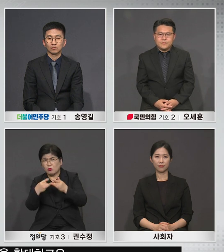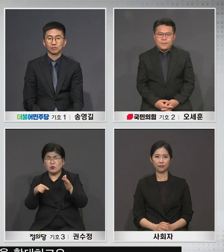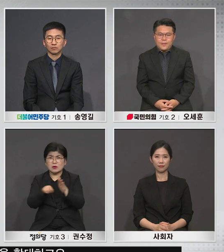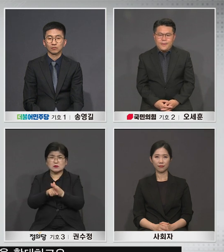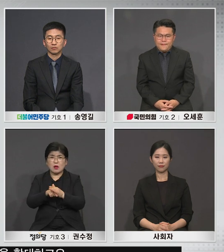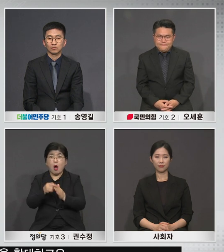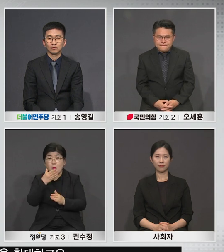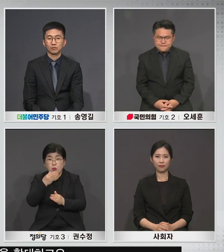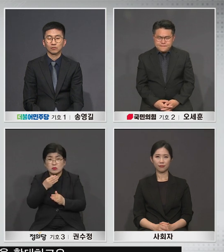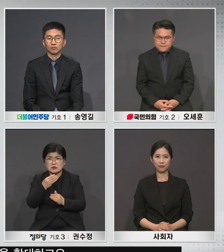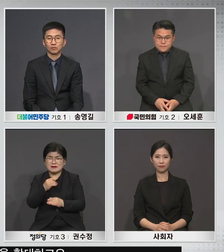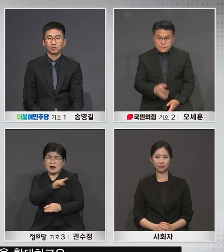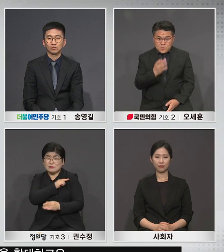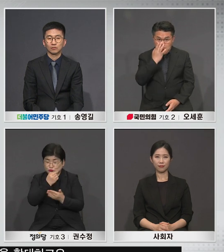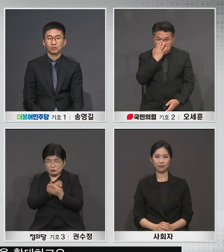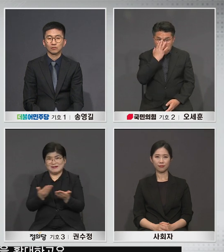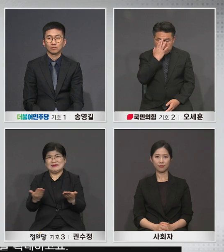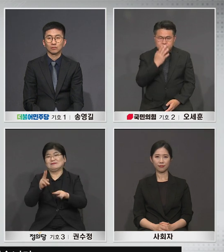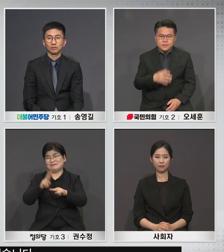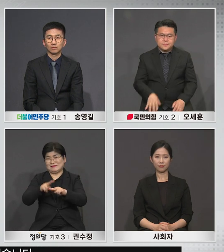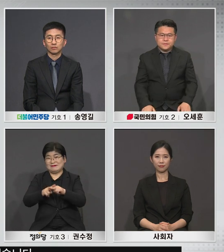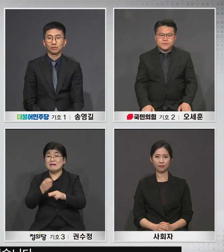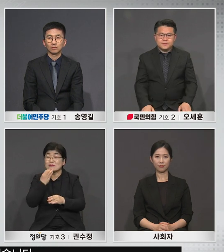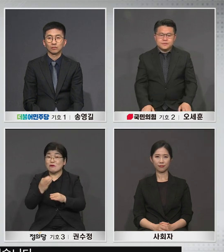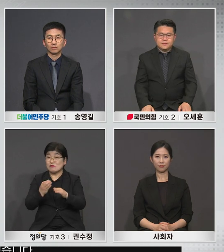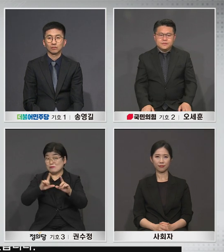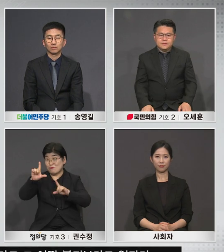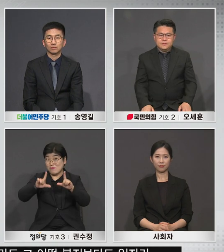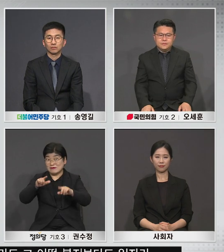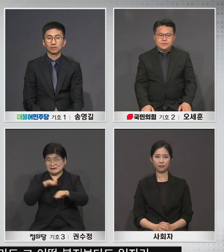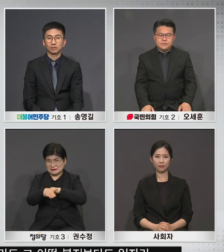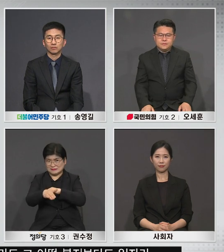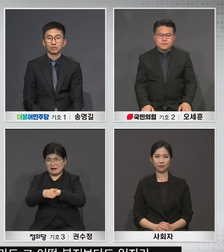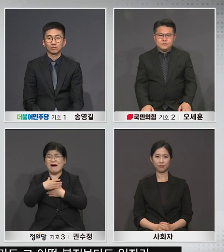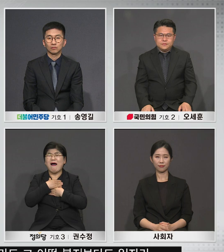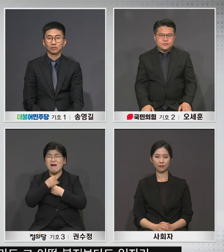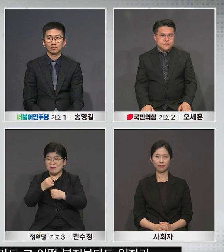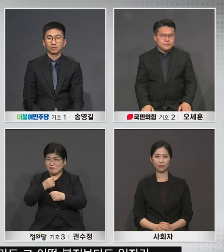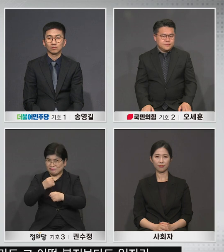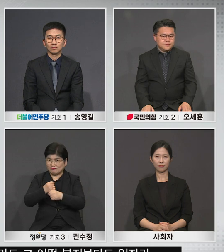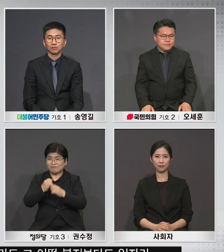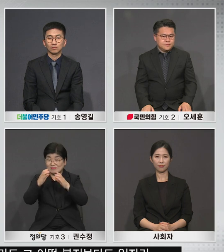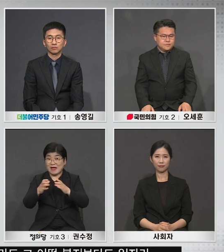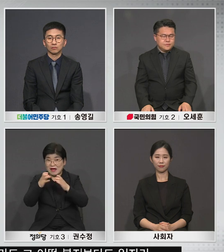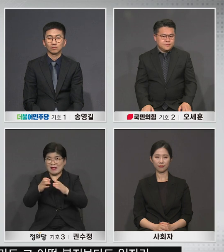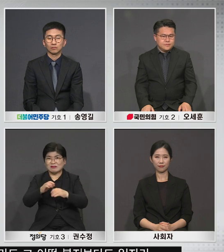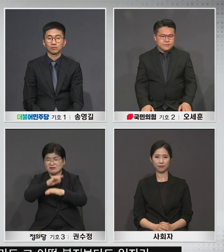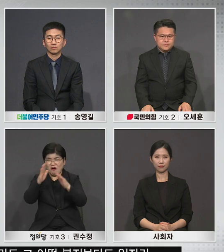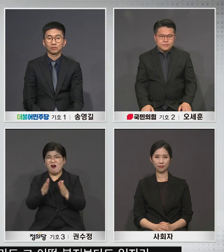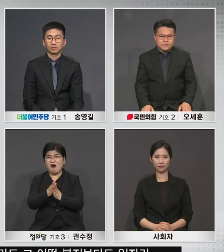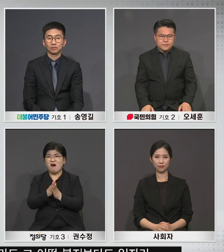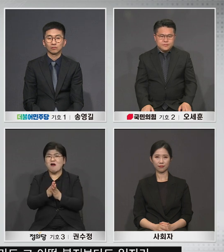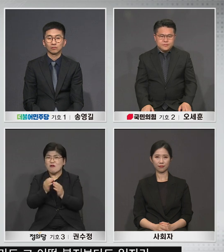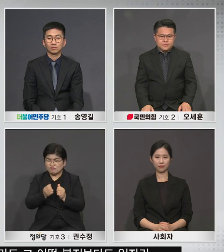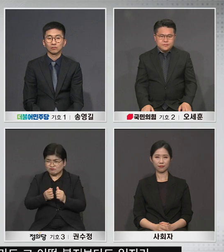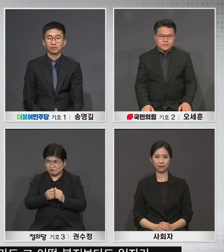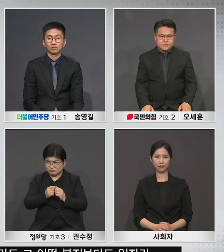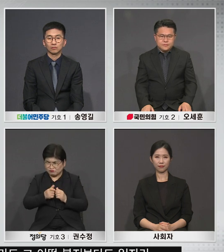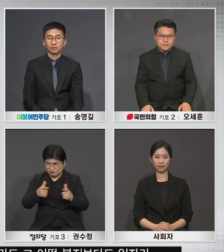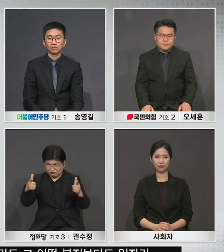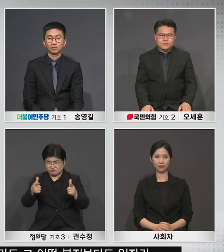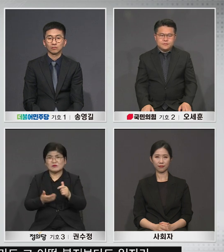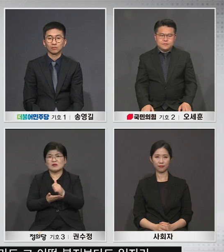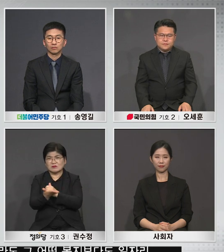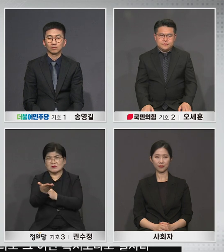복지보다도 일자리가 필요합니다. 서울형 일자리 보장세를 안착시켜서 이것 또한 국가적 차원으로 확대할 수 있도록 시행해 나가도록